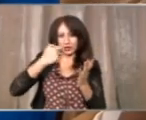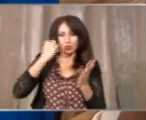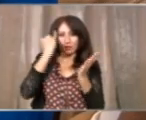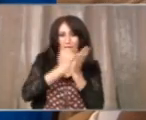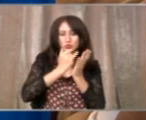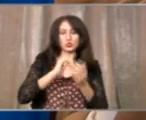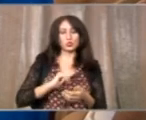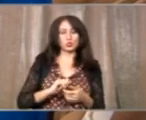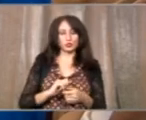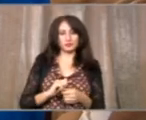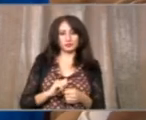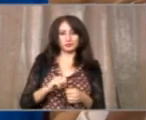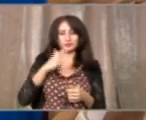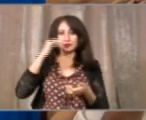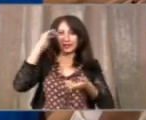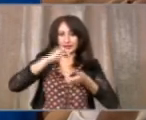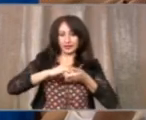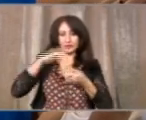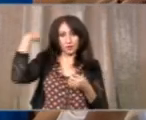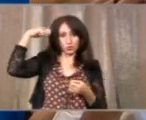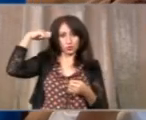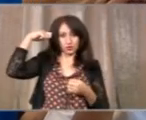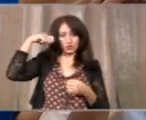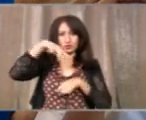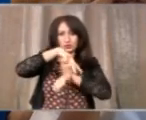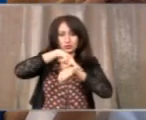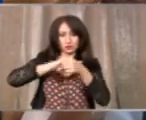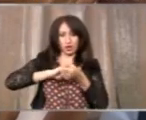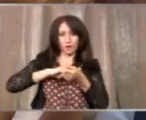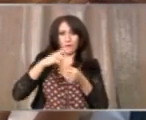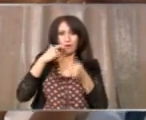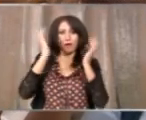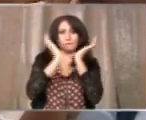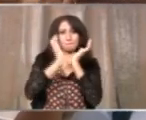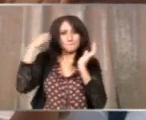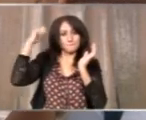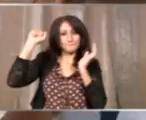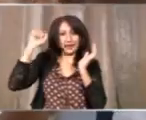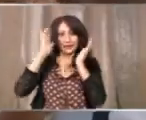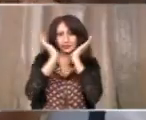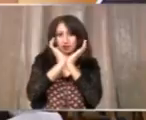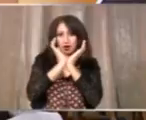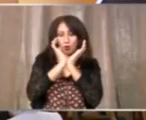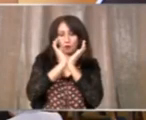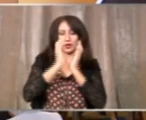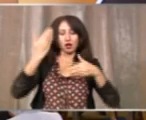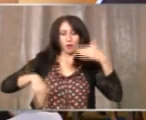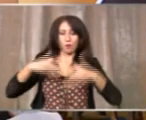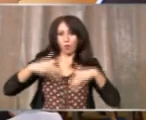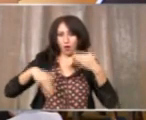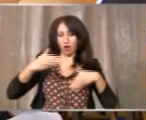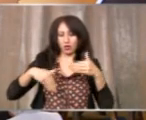المتعلقه بها البروتوكول تم مع وزاره التضامن الاجتماعي والمجلس القومي لذوي الاعاقه ومن الحاجات اللي انا